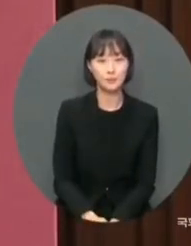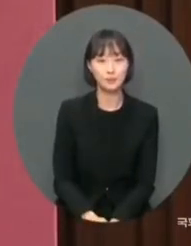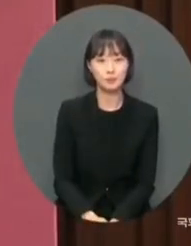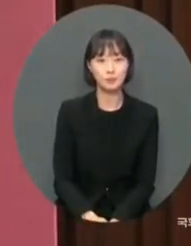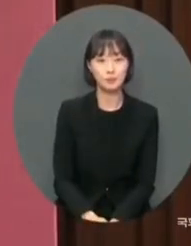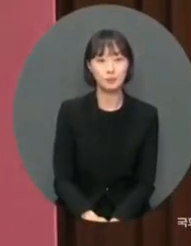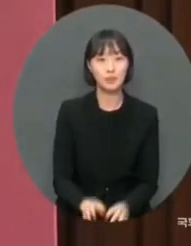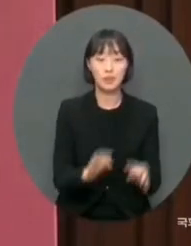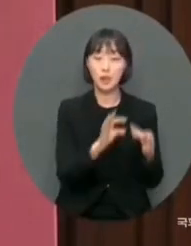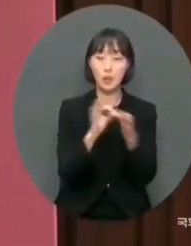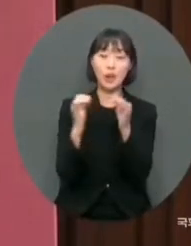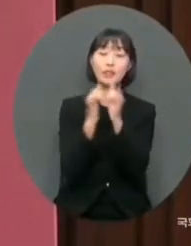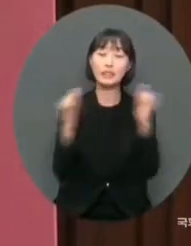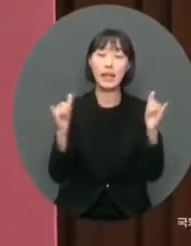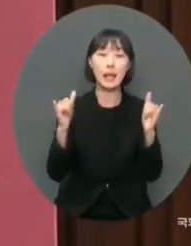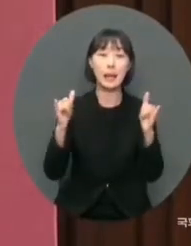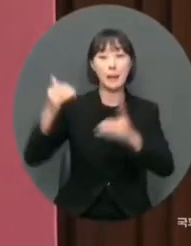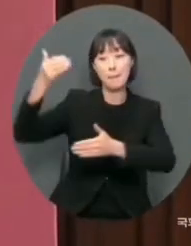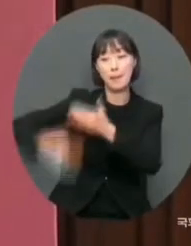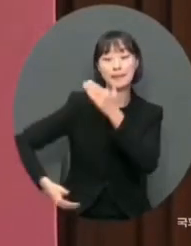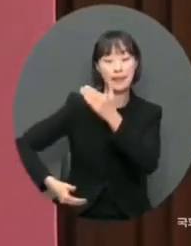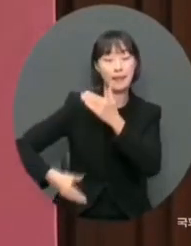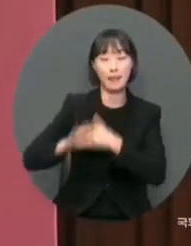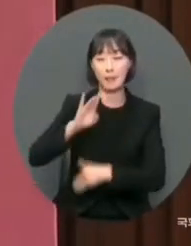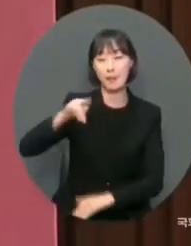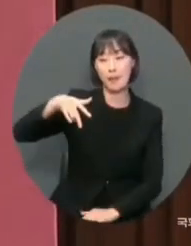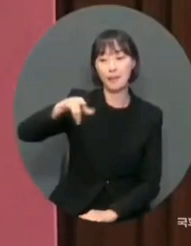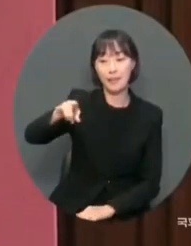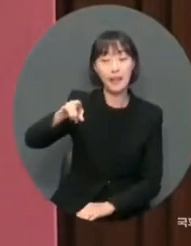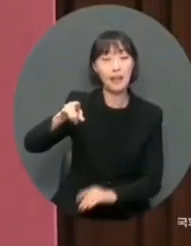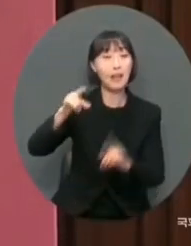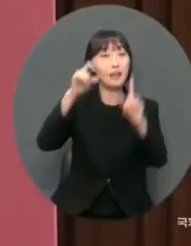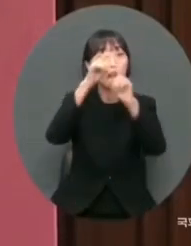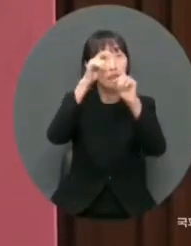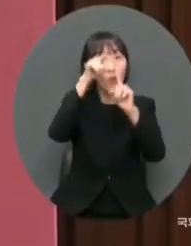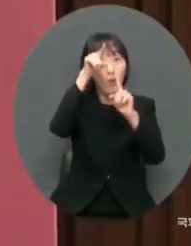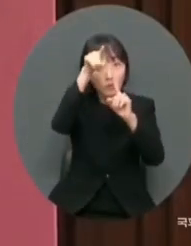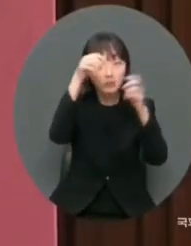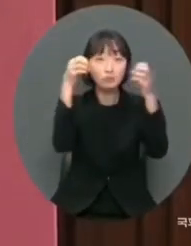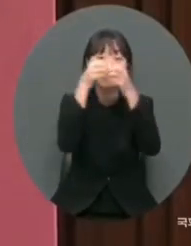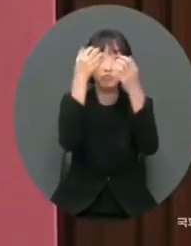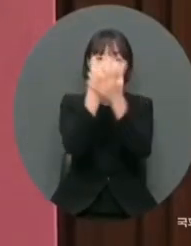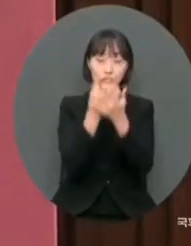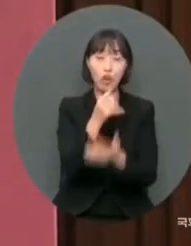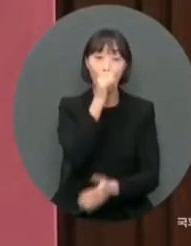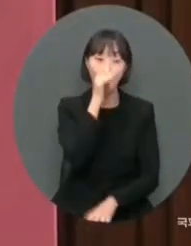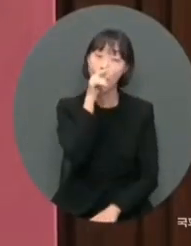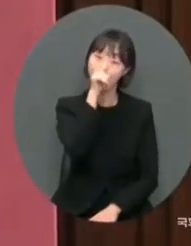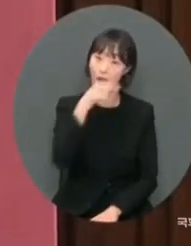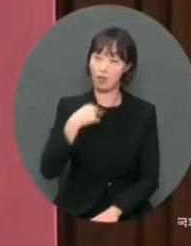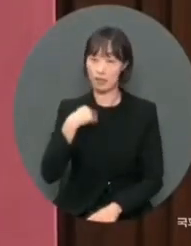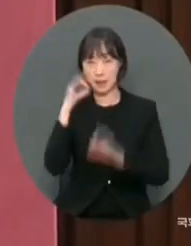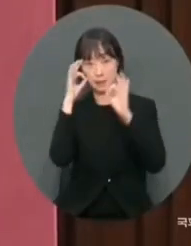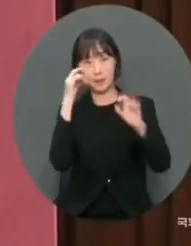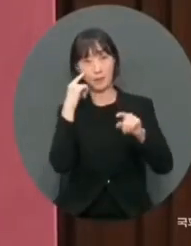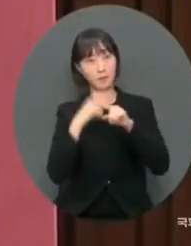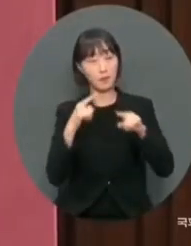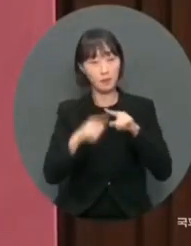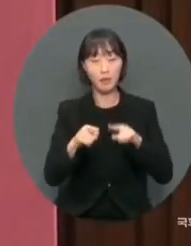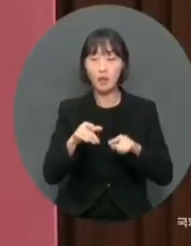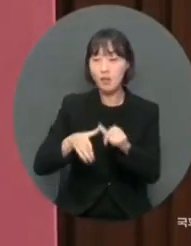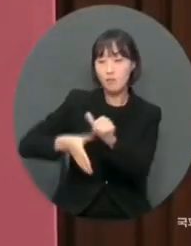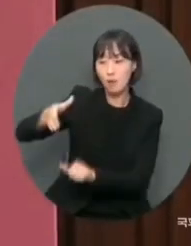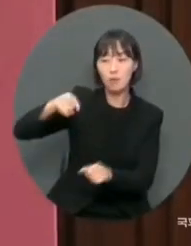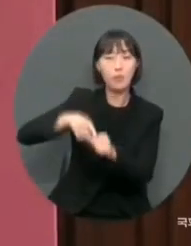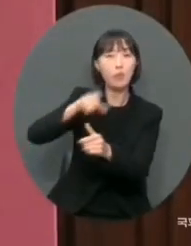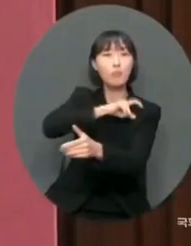관련자를 배제한다라는 문건이 총리님 눈앞에 있습니다. 제가 보기에는 블랙리스트에 상당하는 내용으로